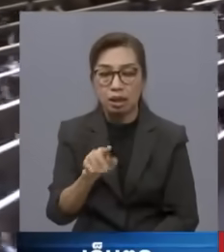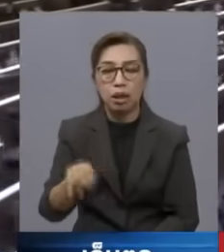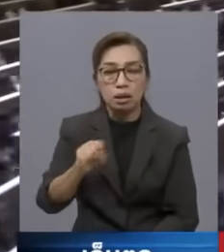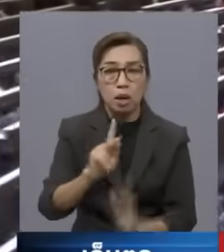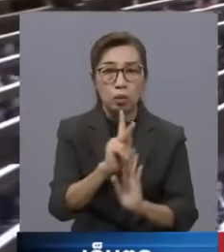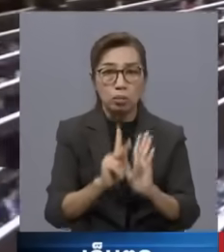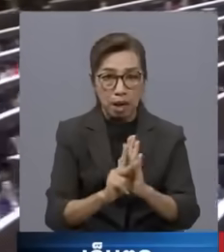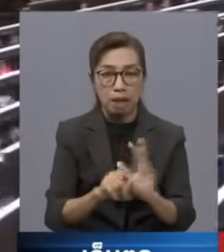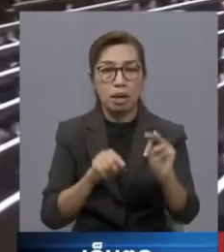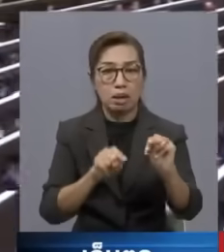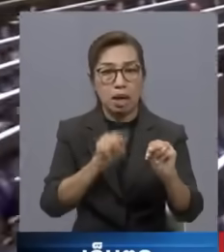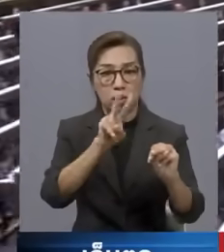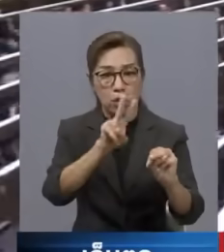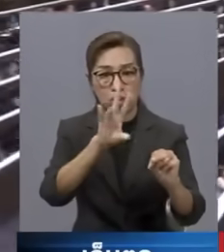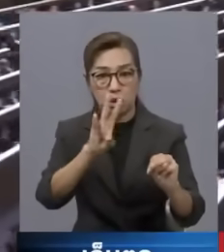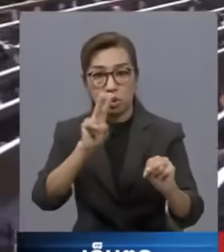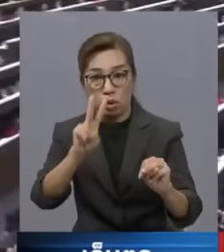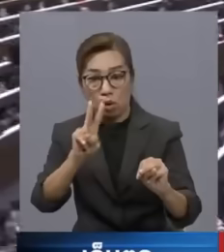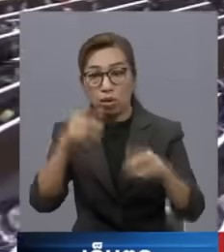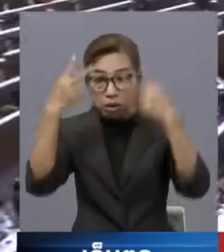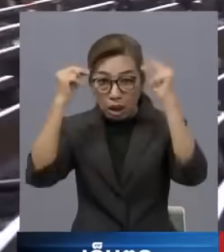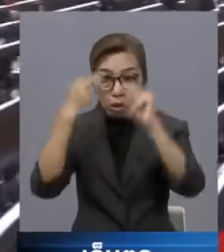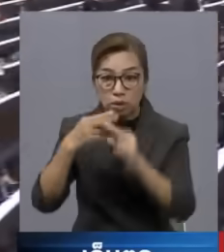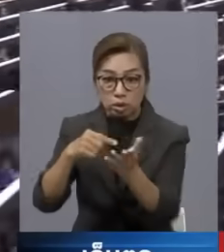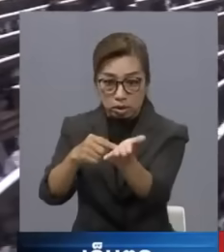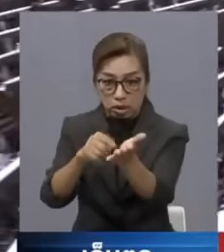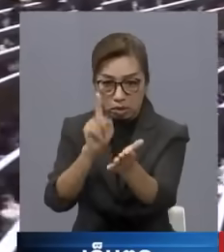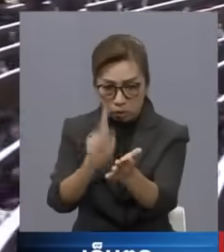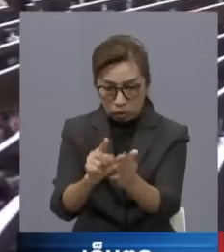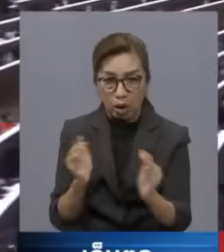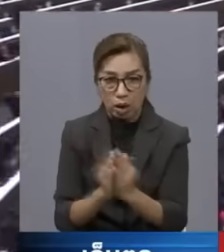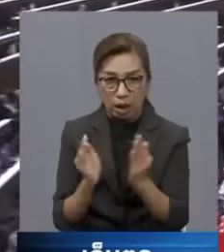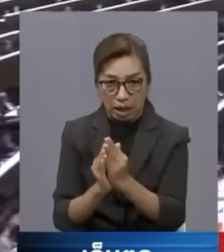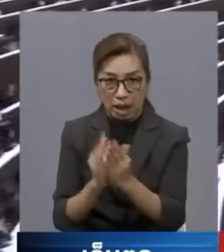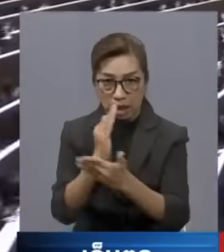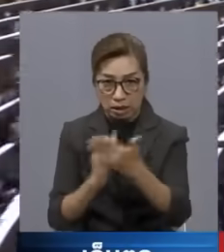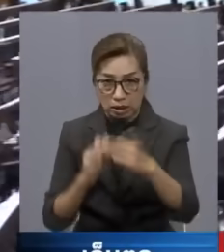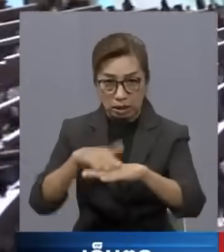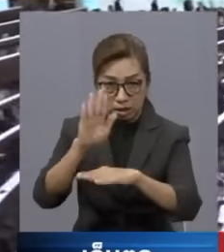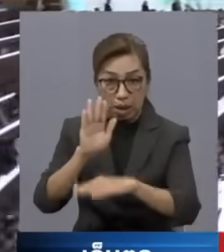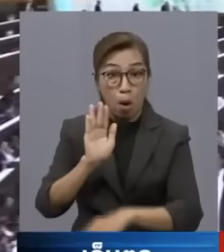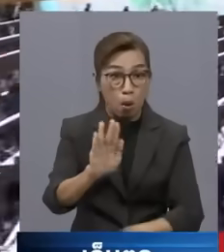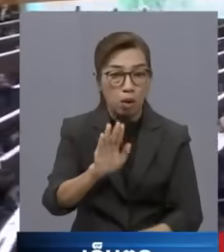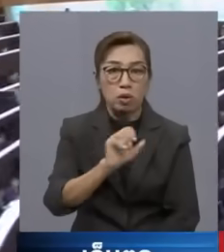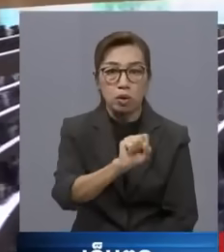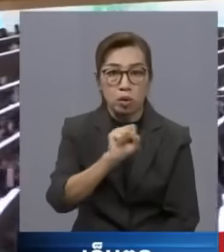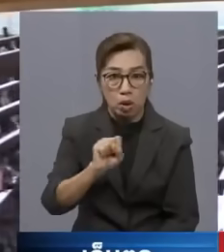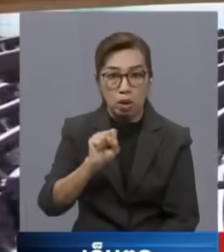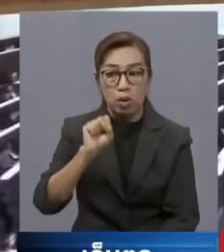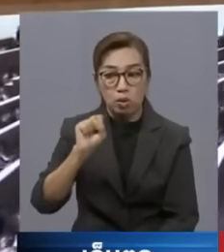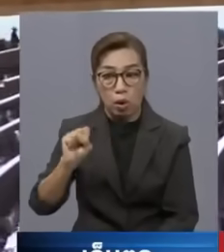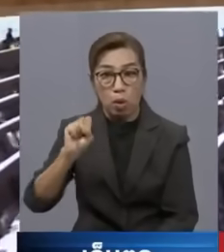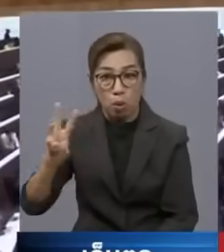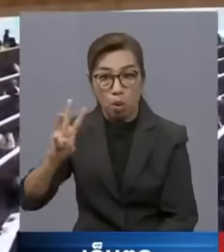ที่ระบุว่าให้ผู้ที่ถูกเสนอชื่อเป็นนายกต้องมีคะแนนเสียงมากกว่ากึ่งหนึ่งของจำนวนสมาชิกทั้งหมด